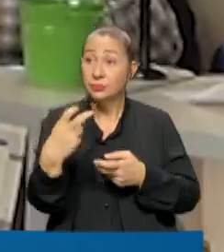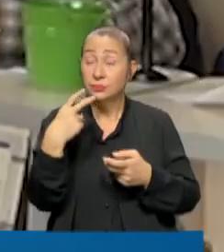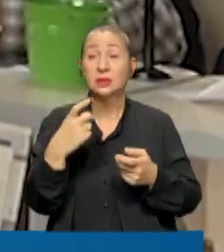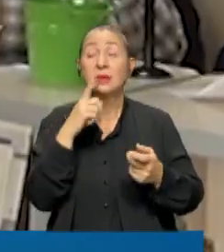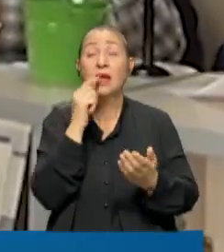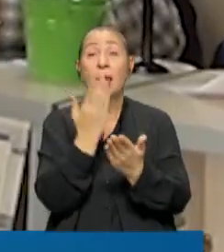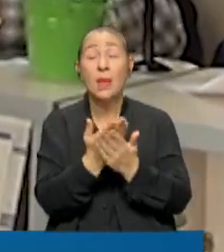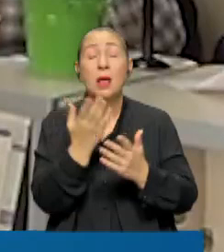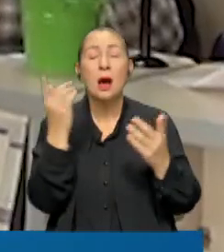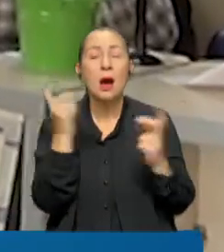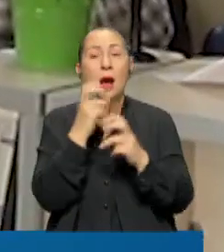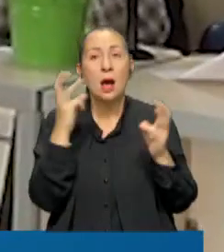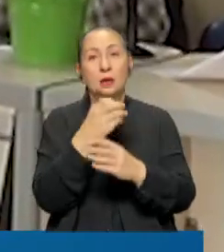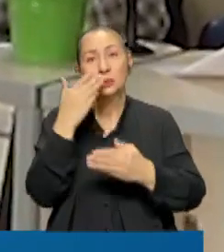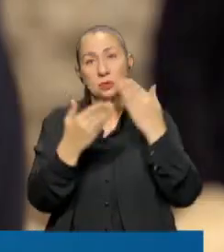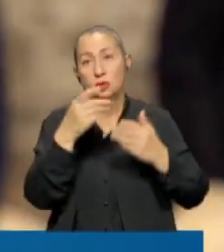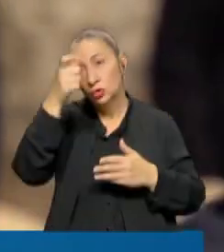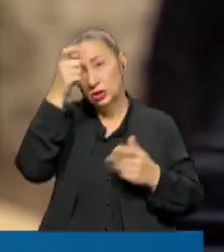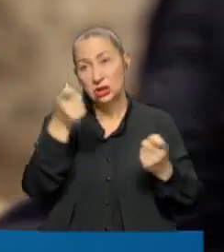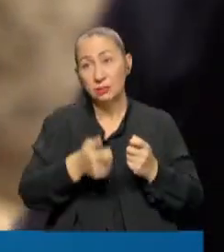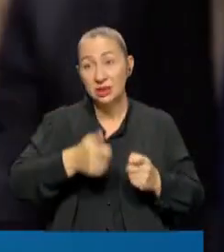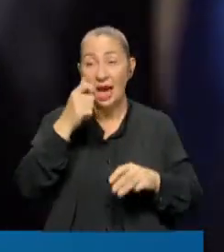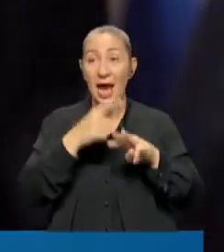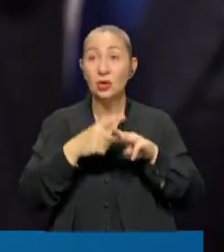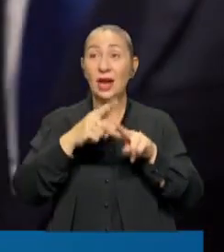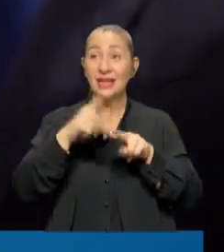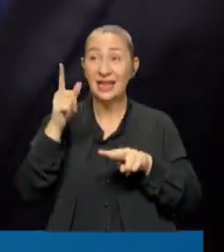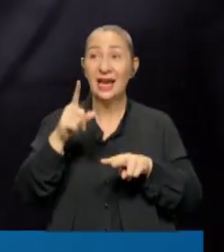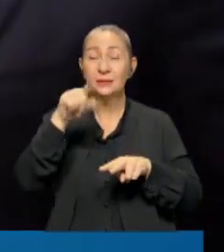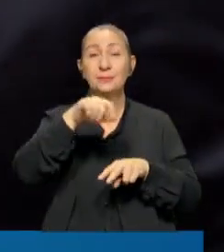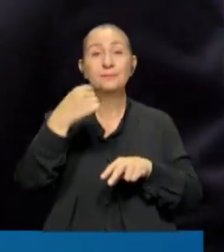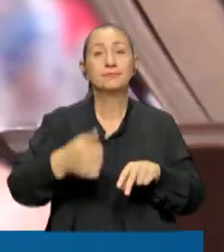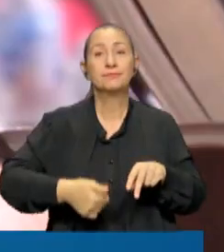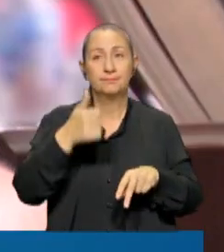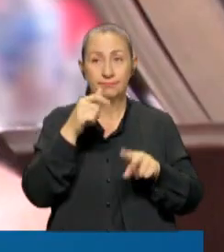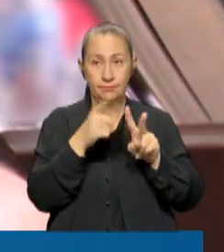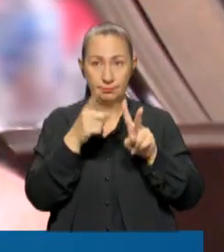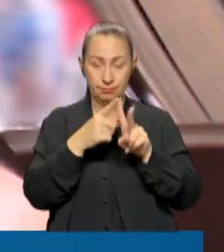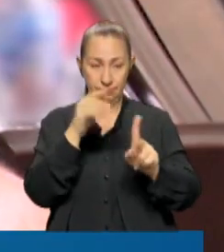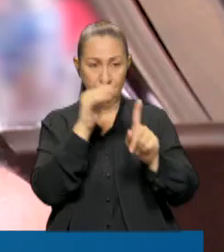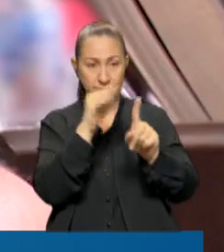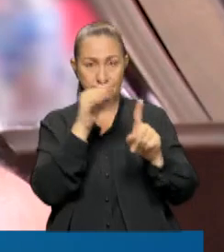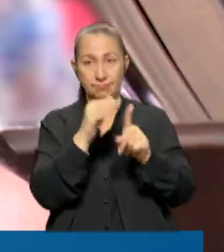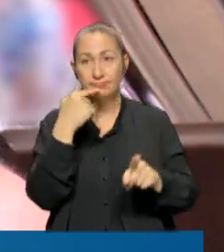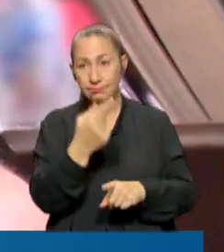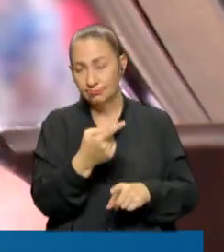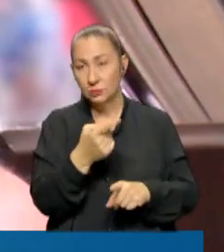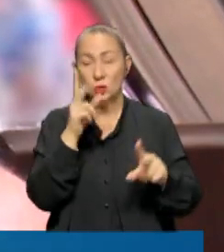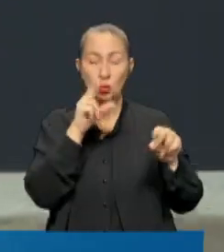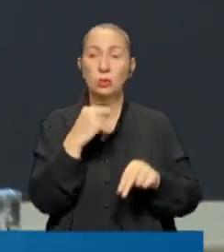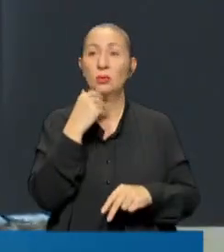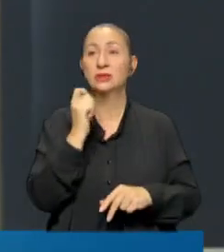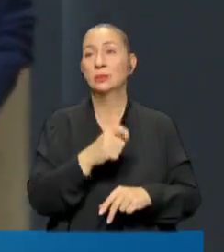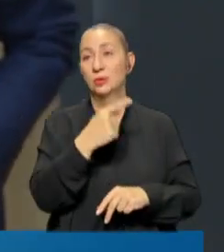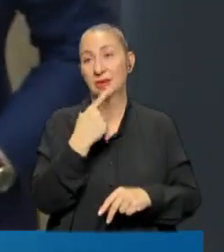taleplerini aylardır dile getirirken Türk İş Başkanı Ergün Atalay'ın Hazine ve Maliye Bakanı Nurettin Nebati'ye çıkışı uyuma